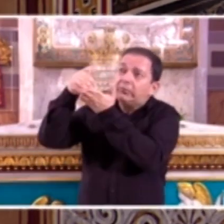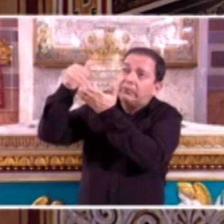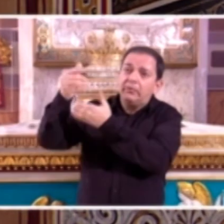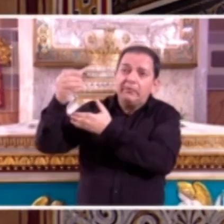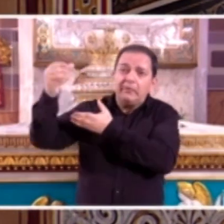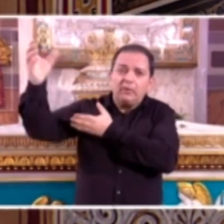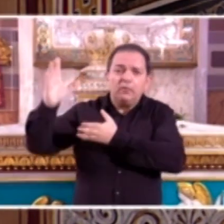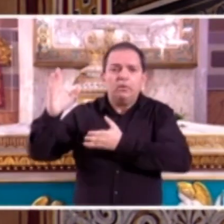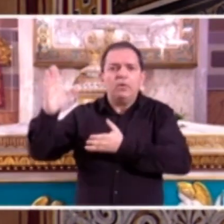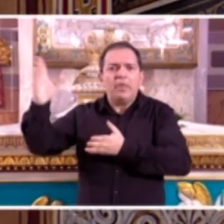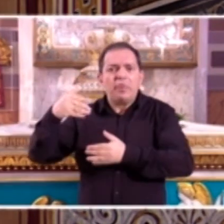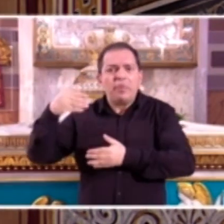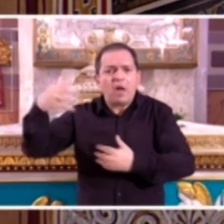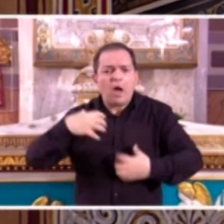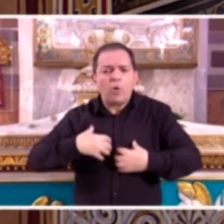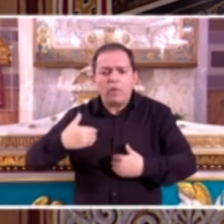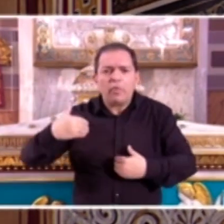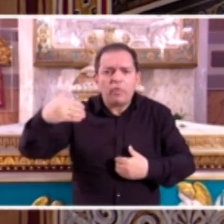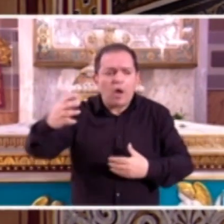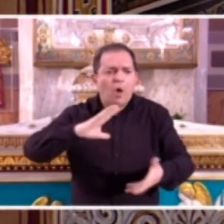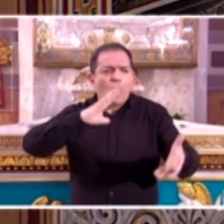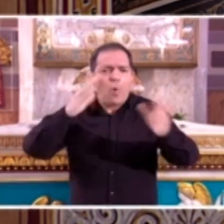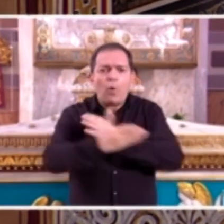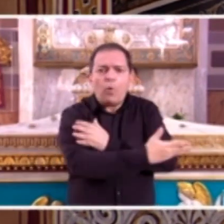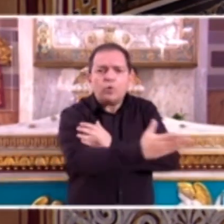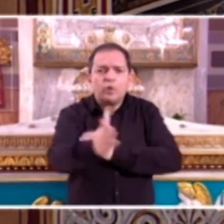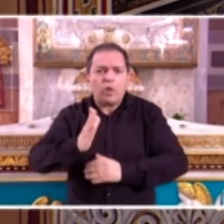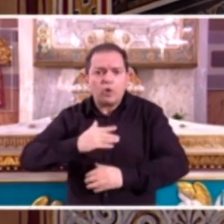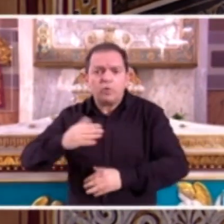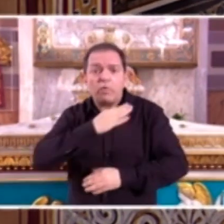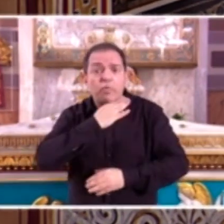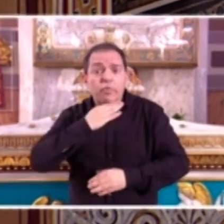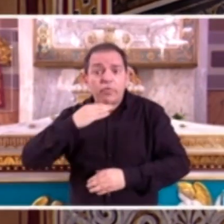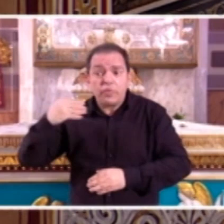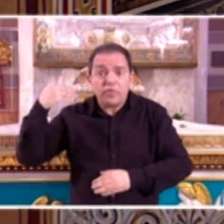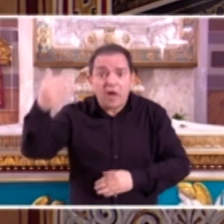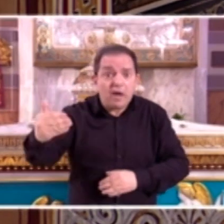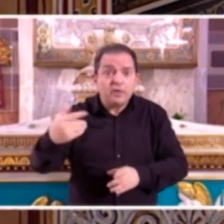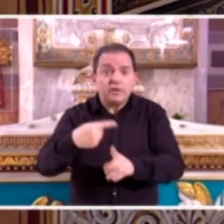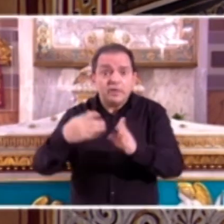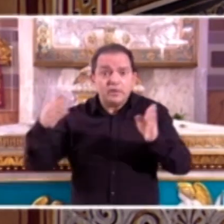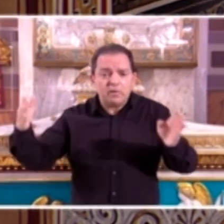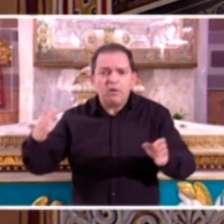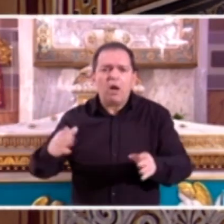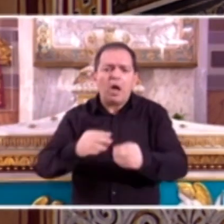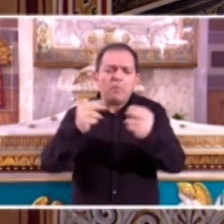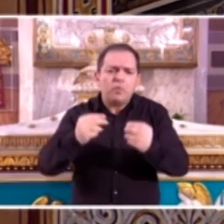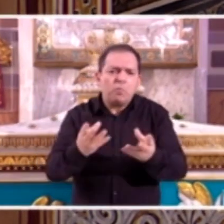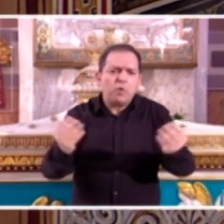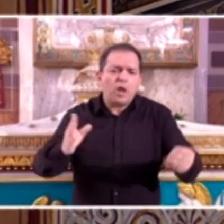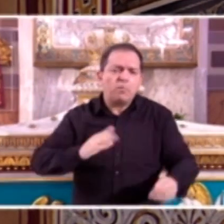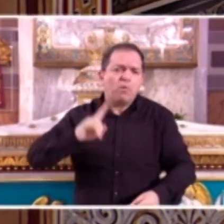κόσμου, ενός κόσμου που συνεχίζει να αγνοεί τον Χριστό και να τον παραβλέπει.